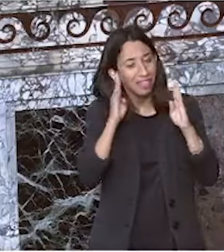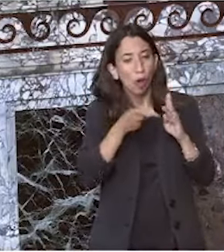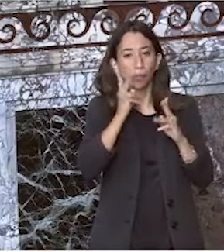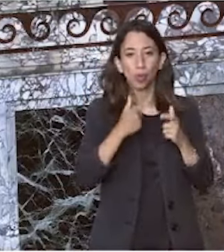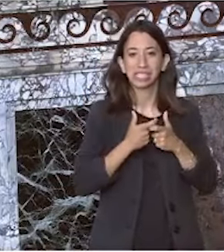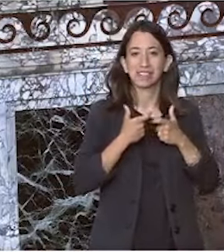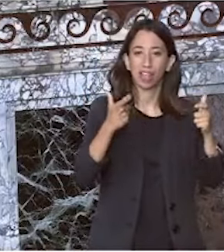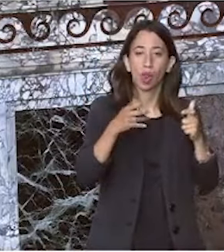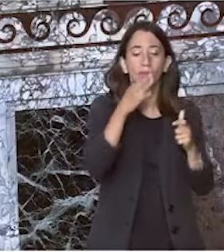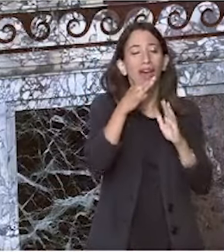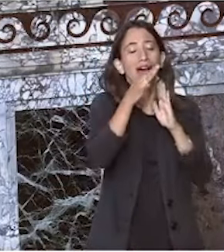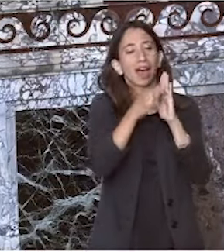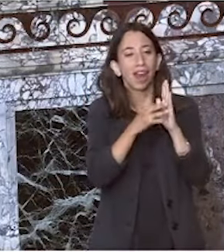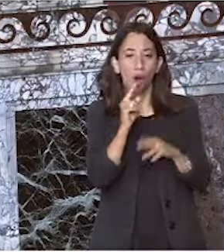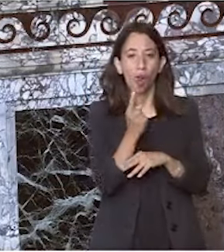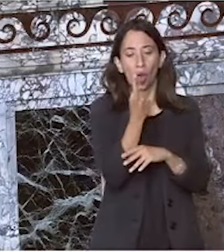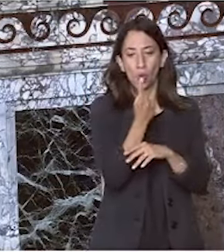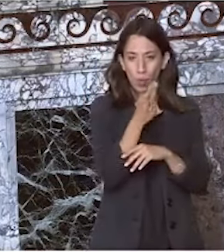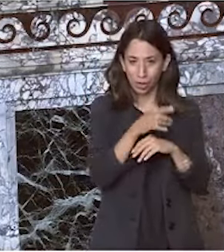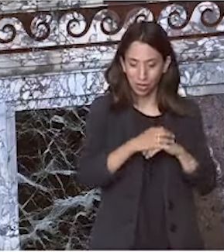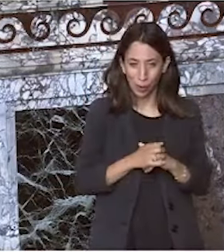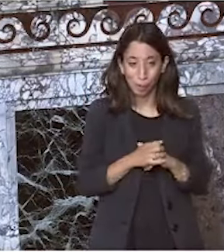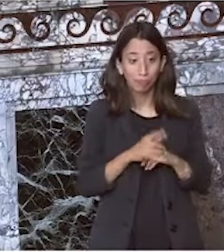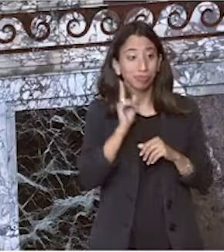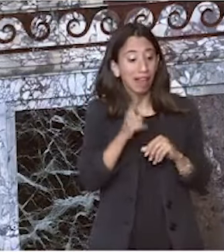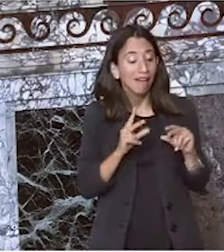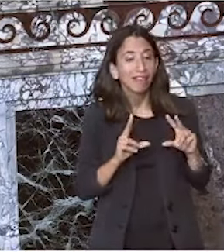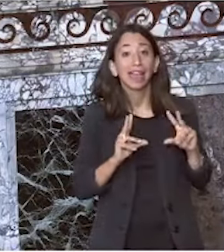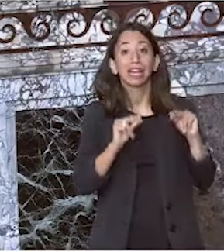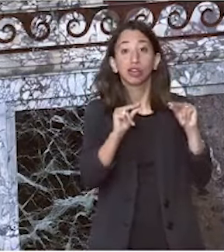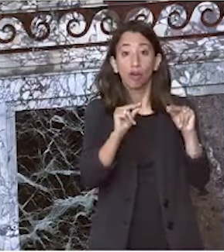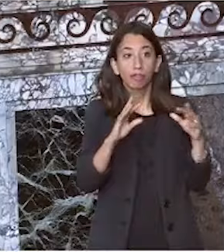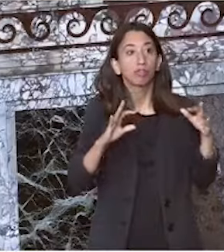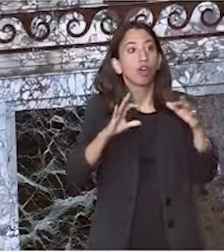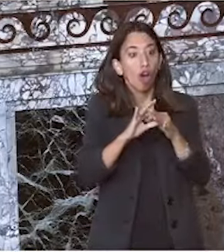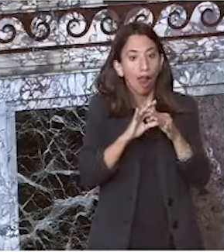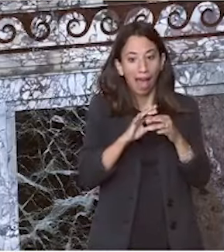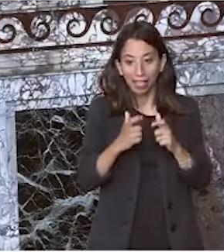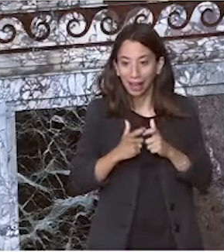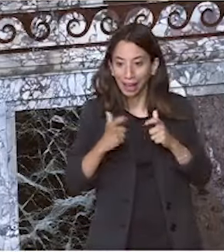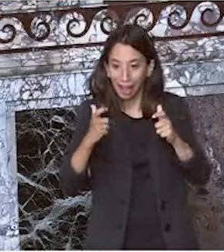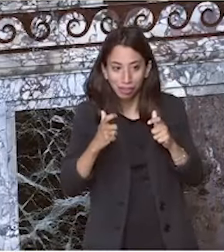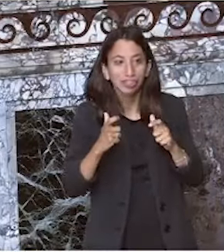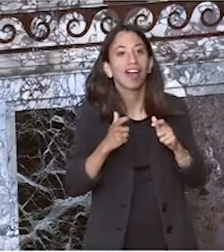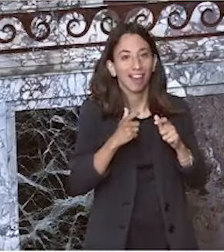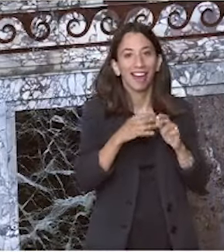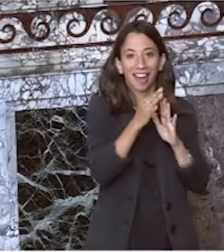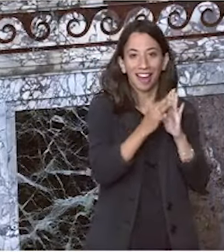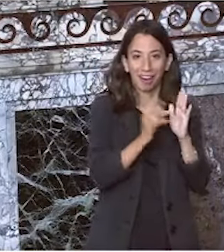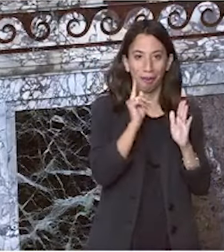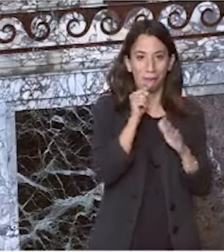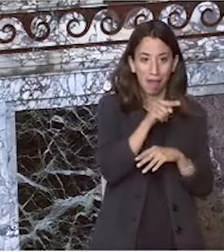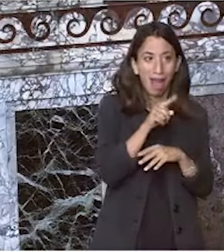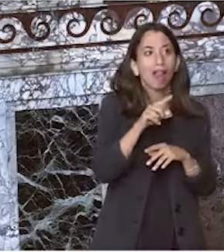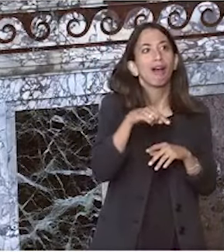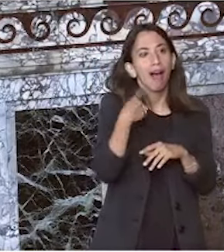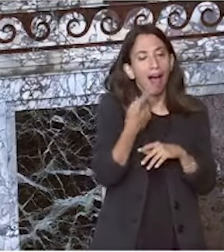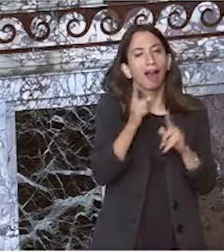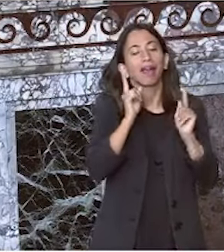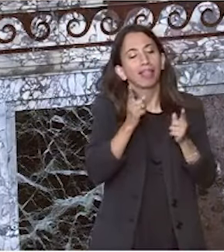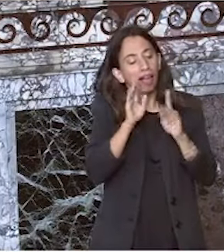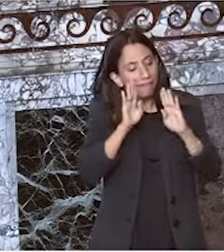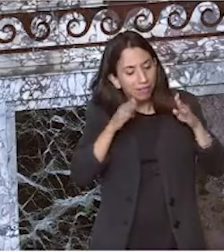norme contengono non di meno aspetti innovativi coerenti con la crescita. Esse si concentrano sulla sostenibilità di